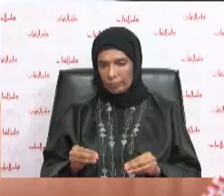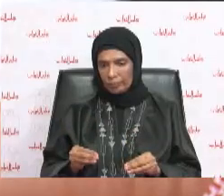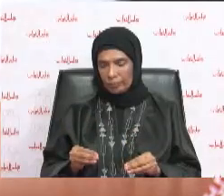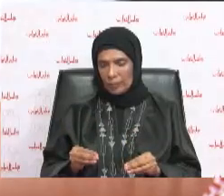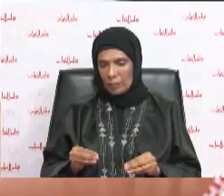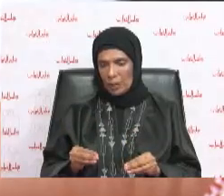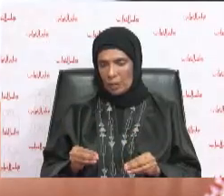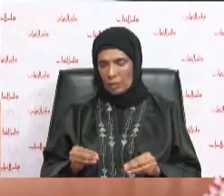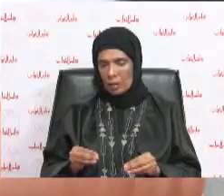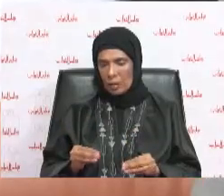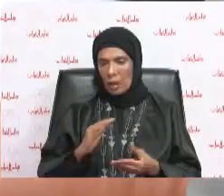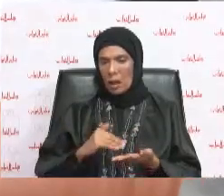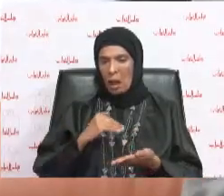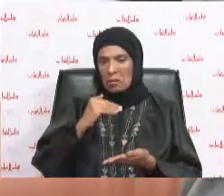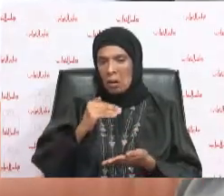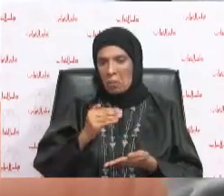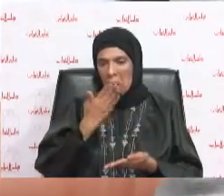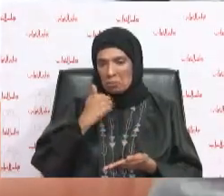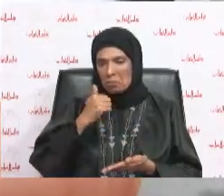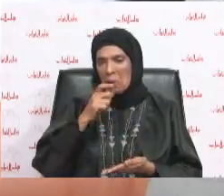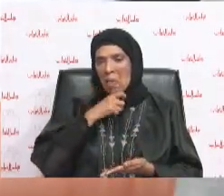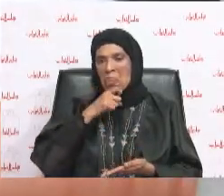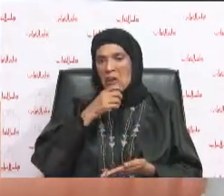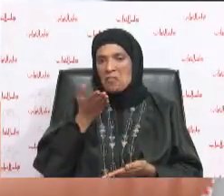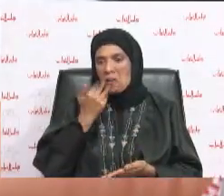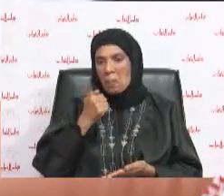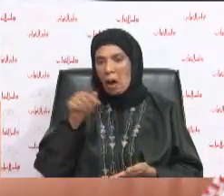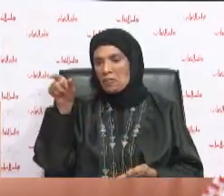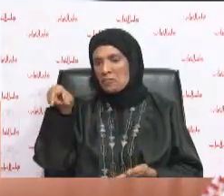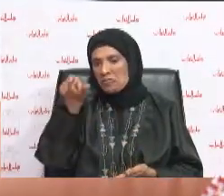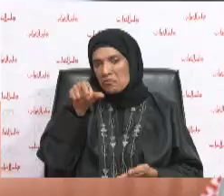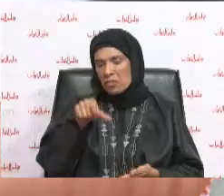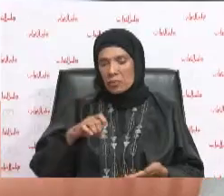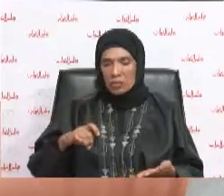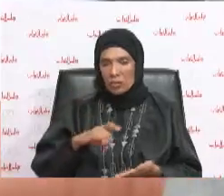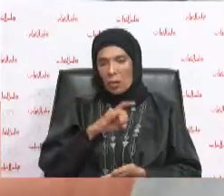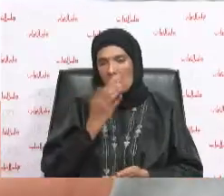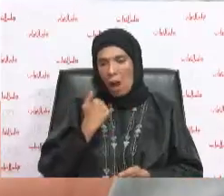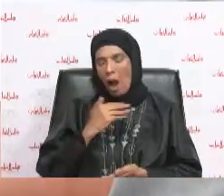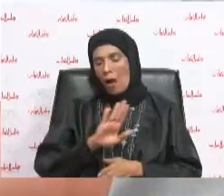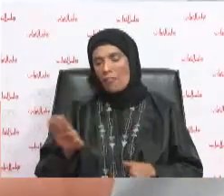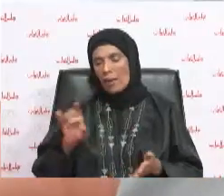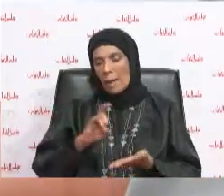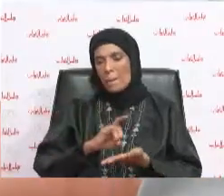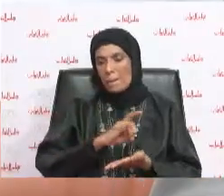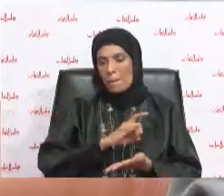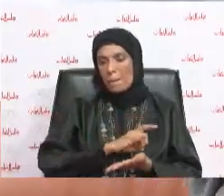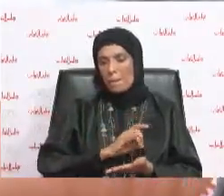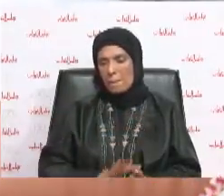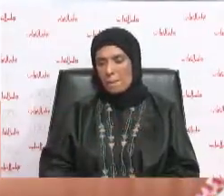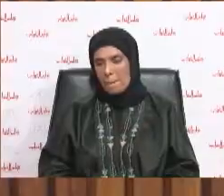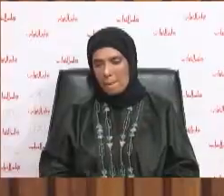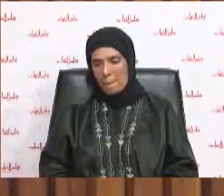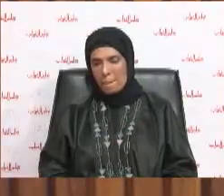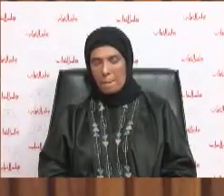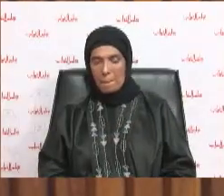ارتقي بالخدمات اذا كان المسافرين خالين، ما موجود مسافرين، ما في ارتقاء. وضحت. شكرا لكم.